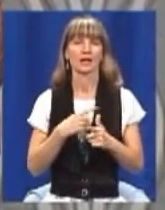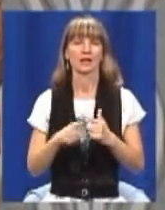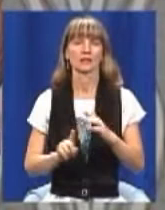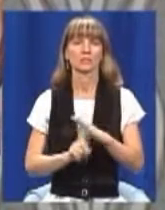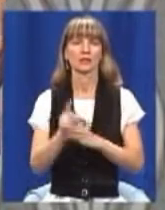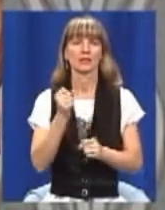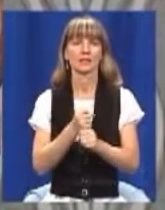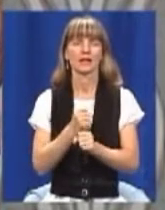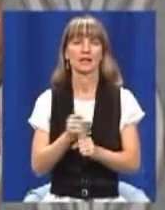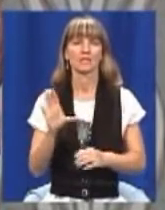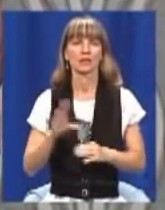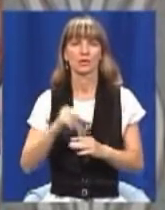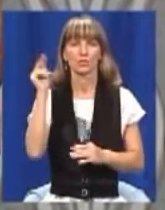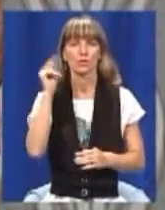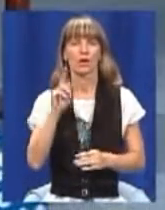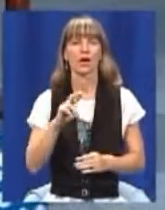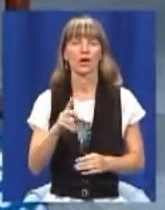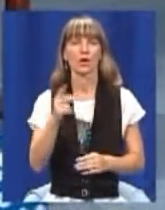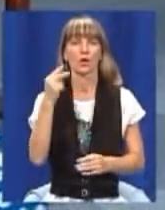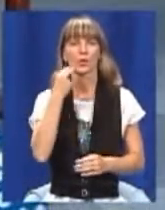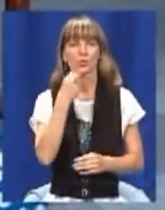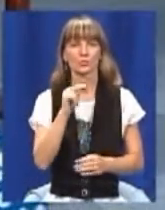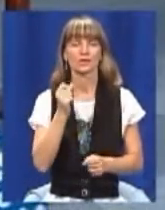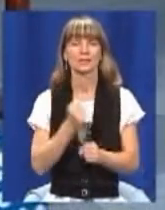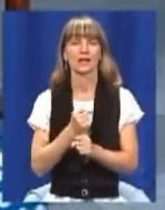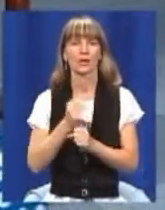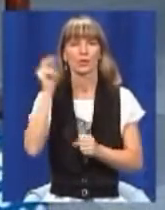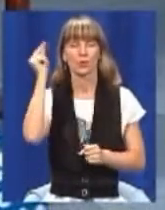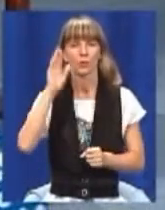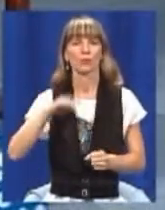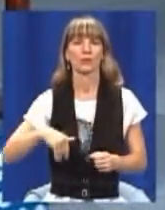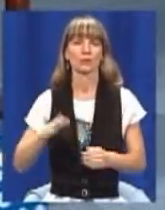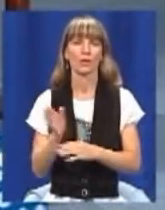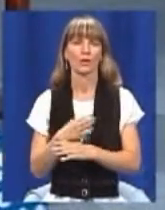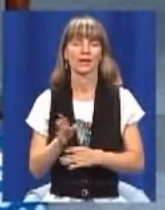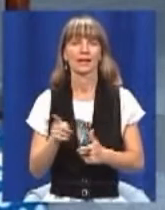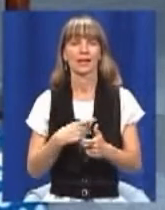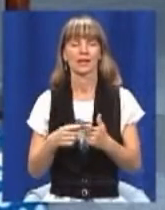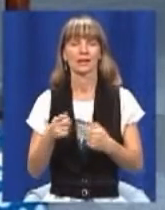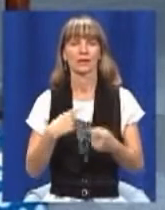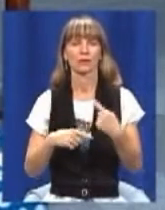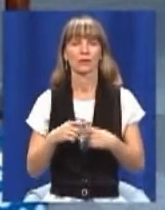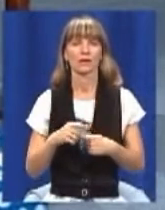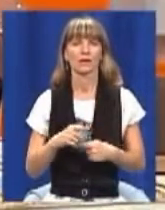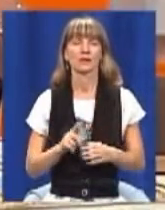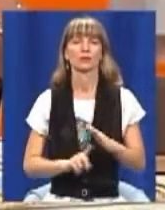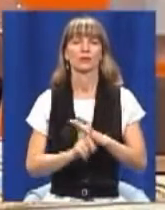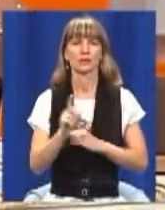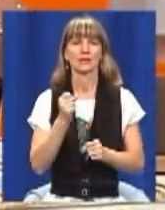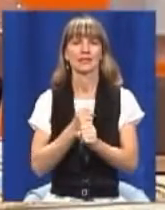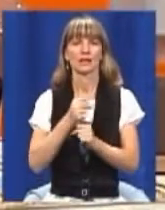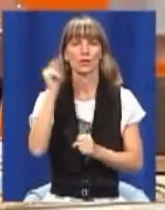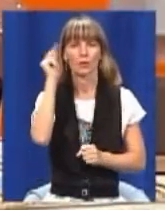зробити всі уроки. А, до речі, як краще, як ти радиш? Спочатку зробити уроки, потім піти погуляти, чи навпаки? Спочатку зробити уроки, а